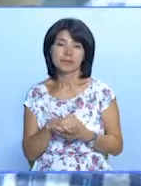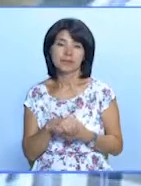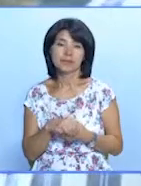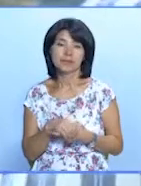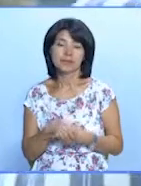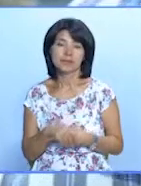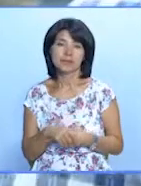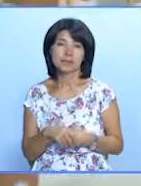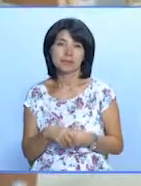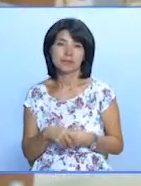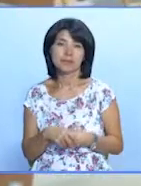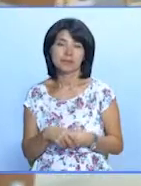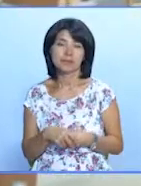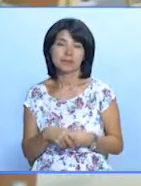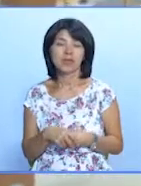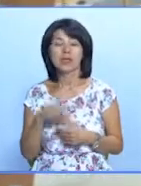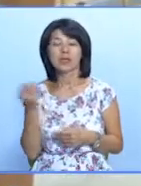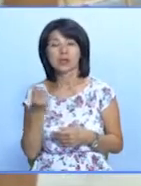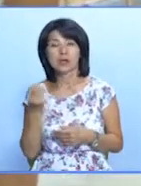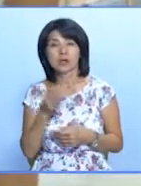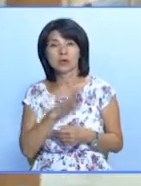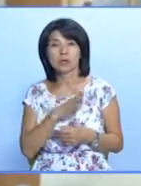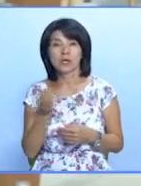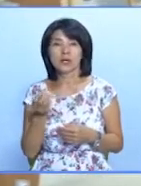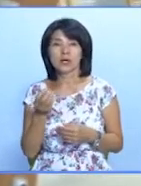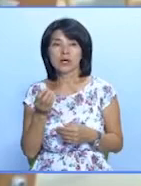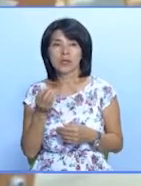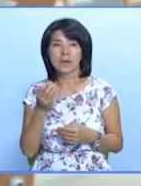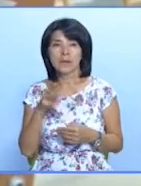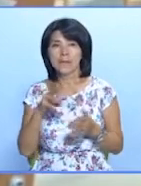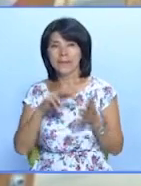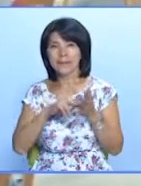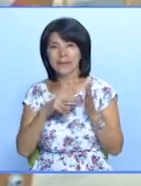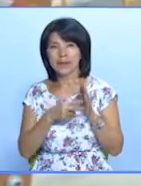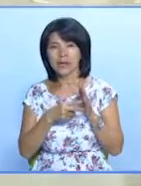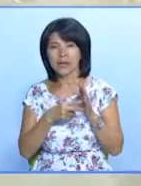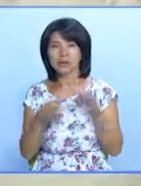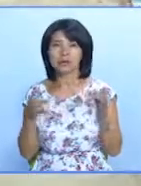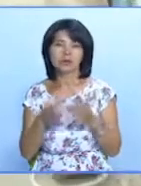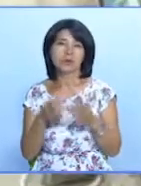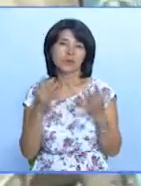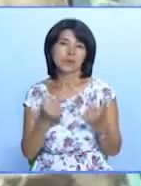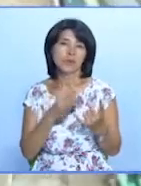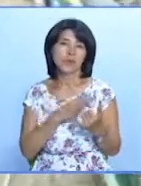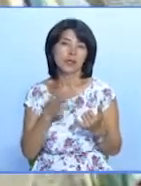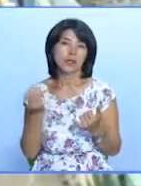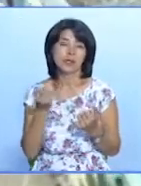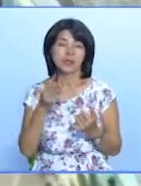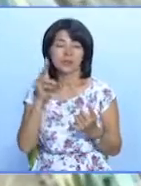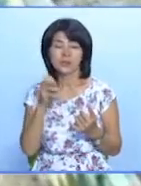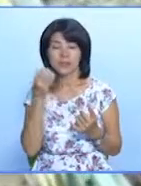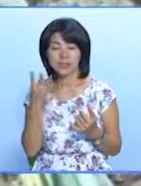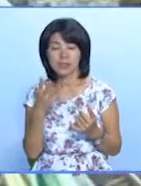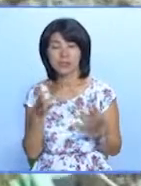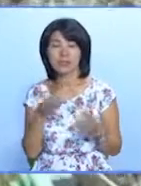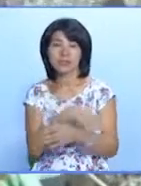через систему зум. Бұдан басқа мониторингтік топ Мәшһүр Жүсіп мешіті саябағын қайта жөндеу және Назарбаев 204 мекенжайындағы